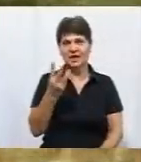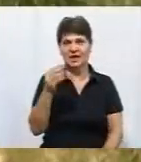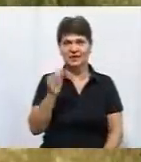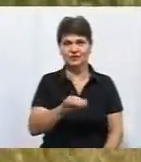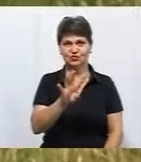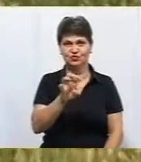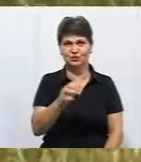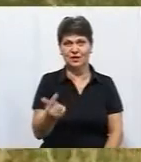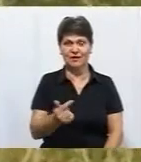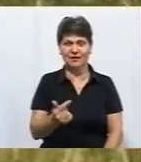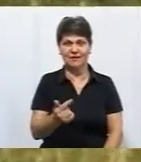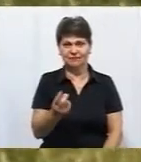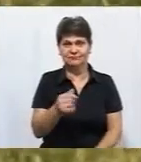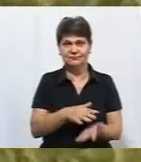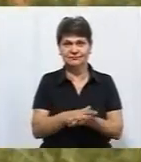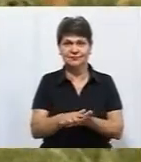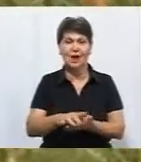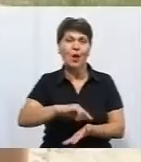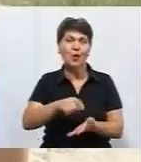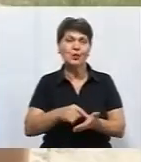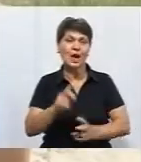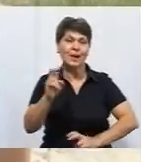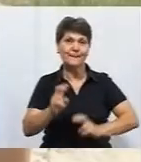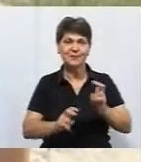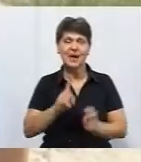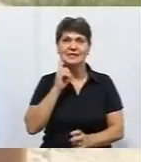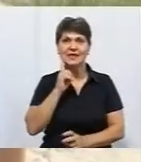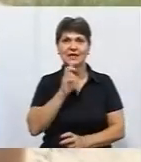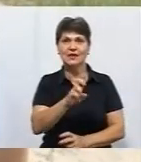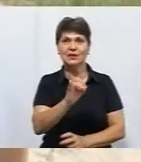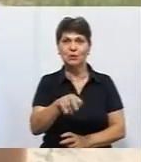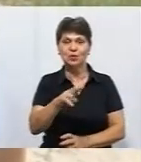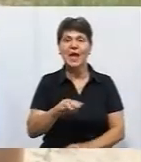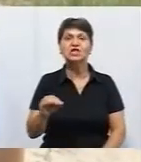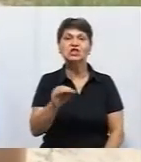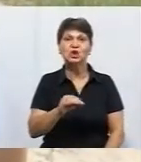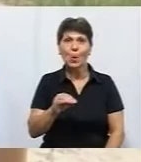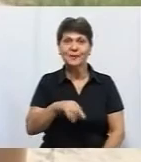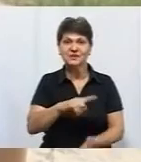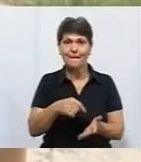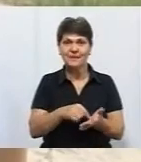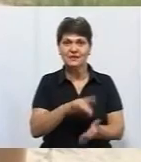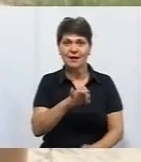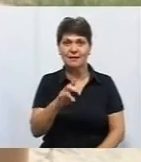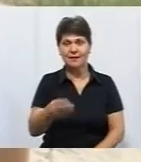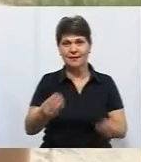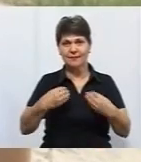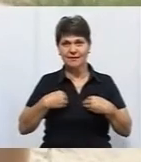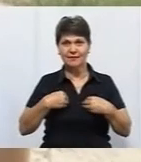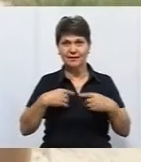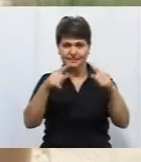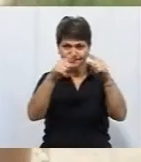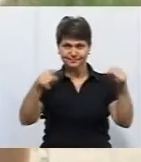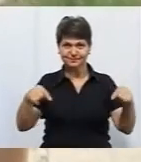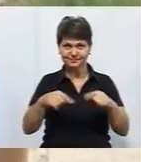3400 гривень і комунальне підприємство «Зеленбуд» Житомирської міської ради надали нам дощечки саме